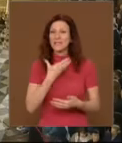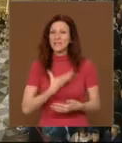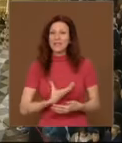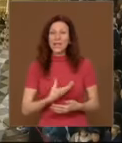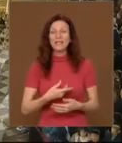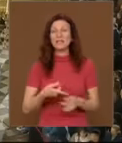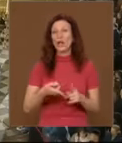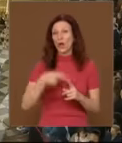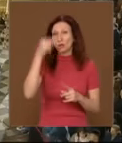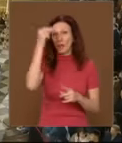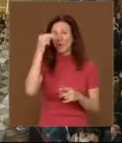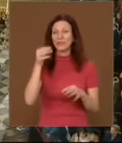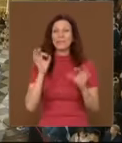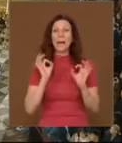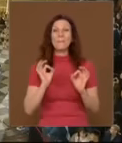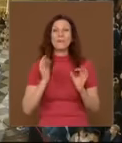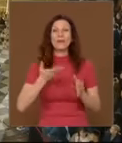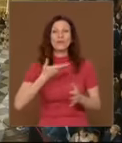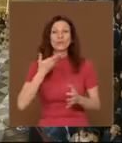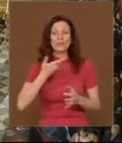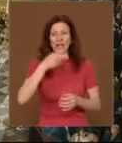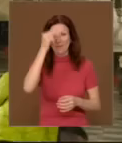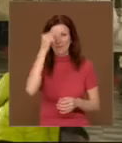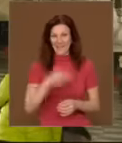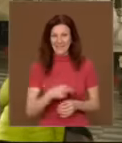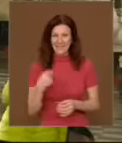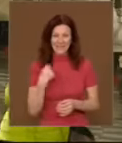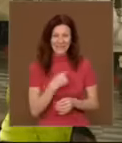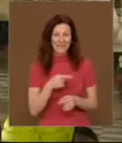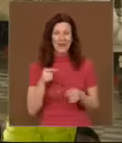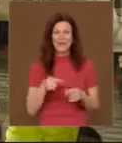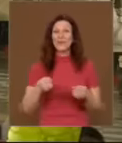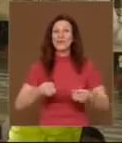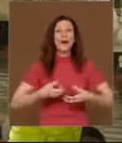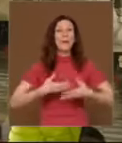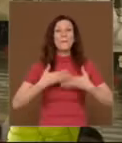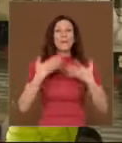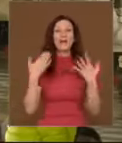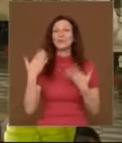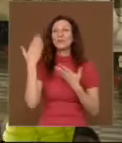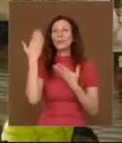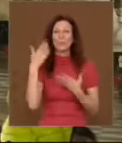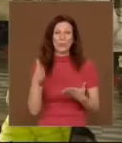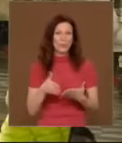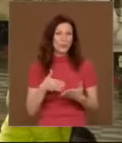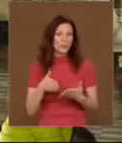от Българската православна църква. Това празнично